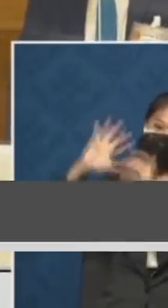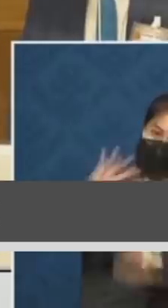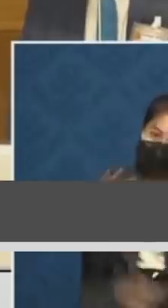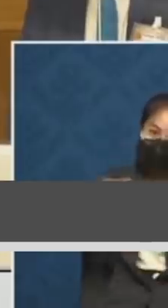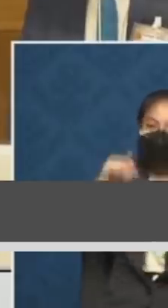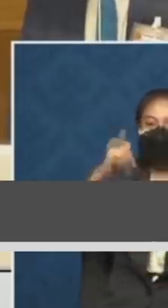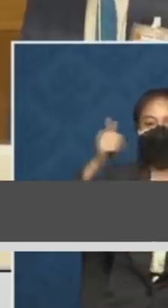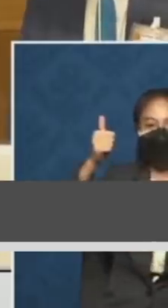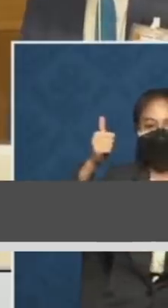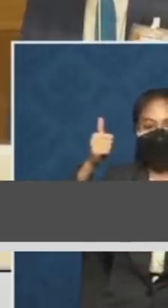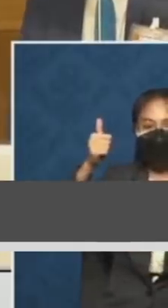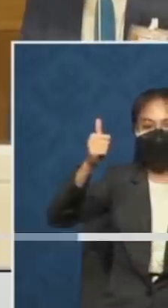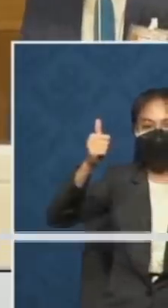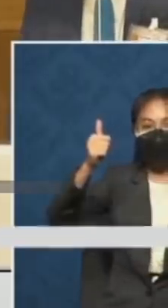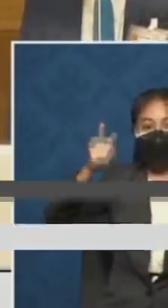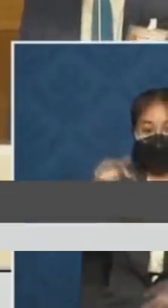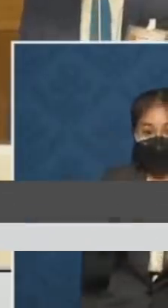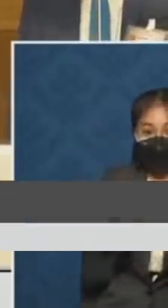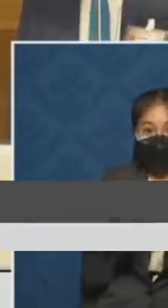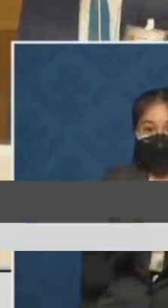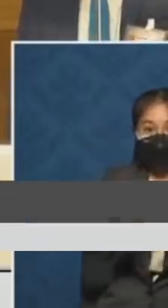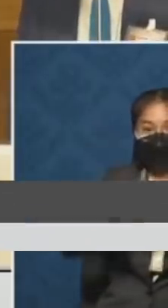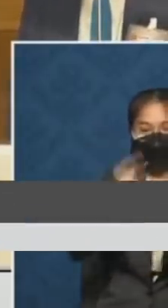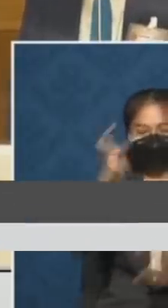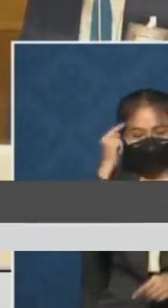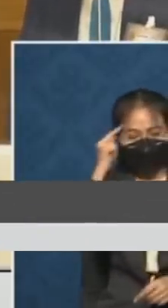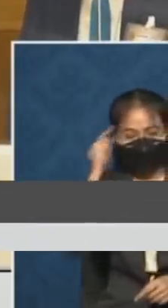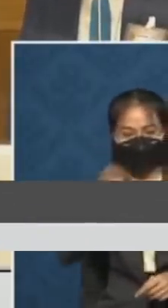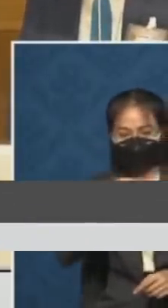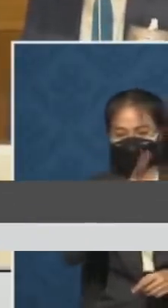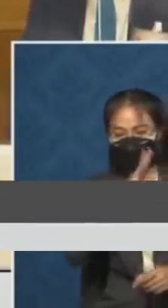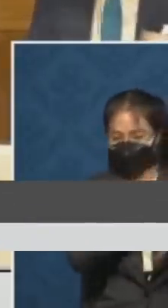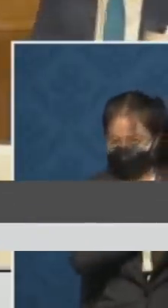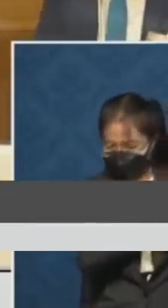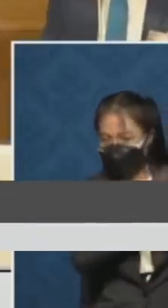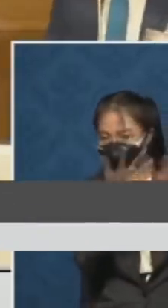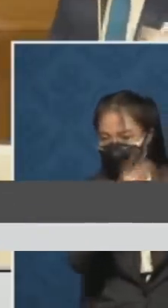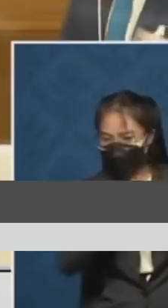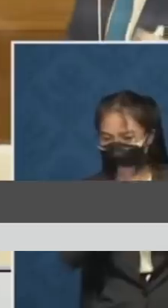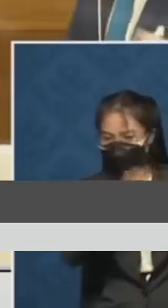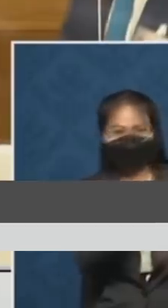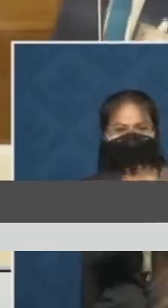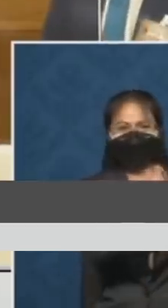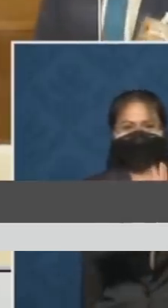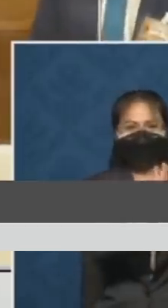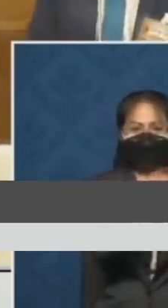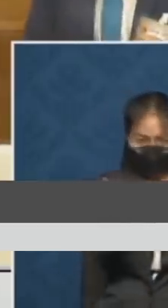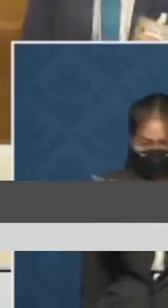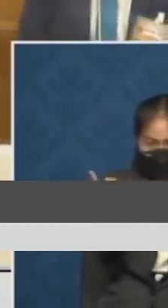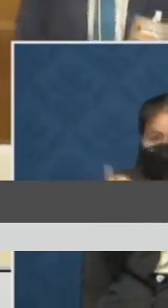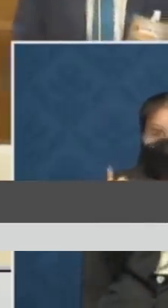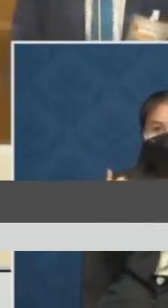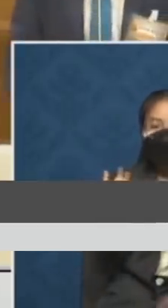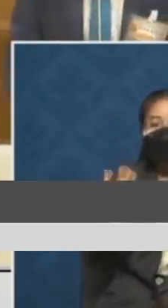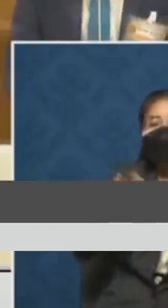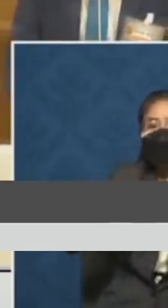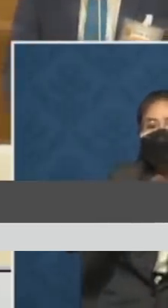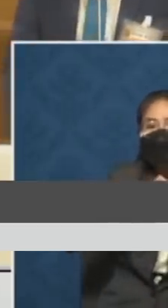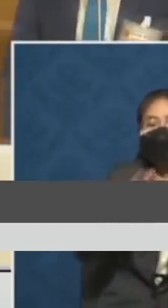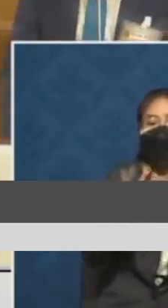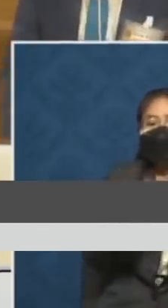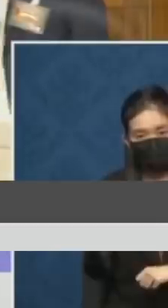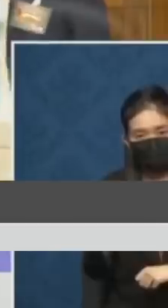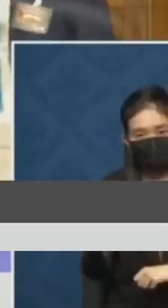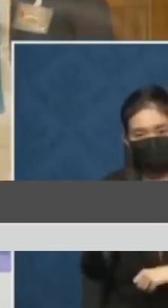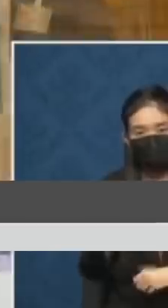มือนเดิมแต่ผมและทีมไม่คิดว่ามันจะจบง่ายแค่นั้นนะครับเพราะสิ่งที่มันอันตรายกว่าพลเอกประยุทธ์ก็คือสิ่งที่เราเรียกว่าระบอบ